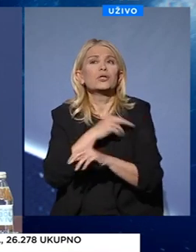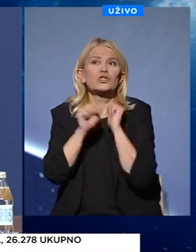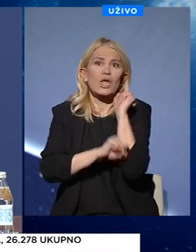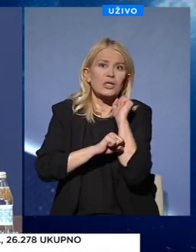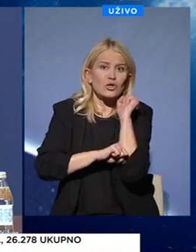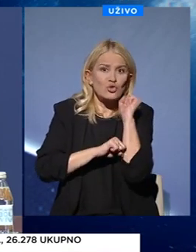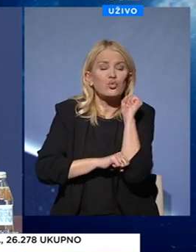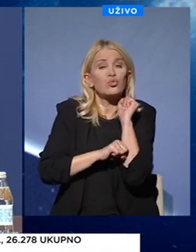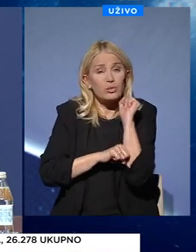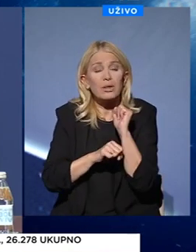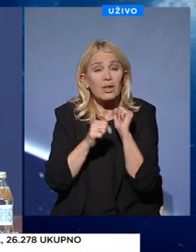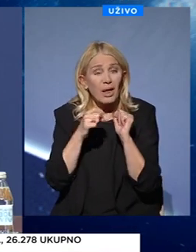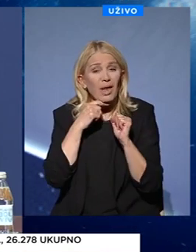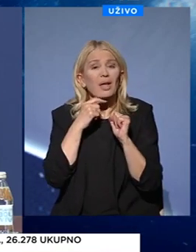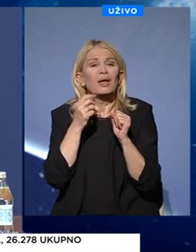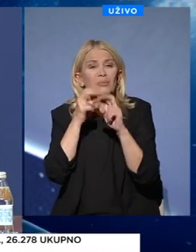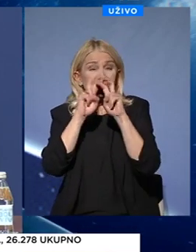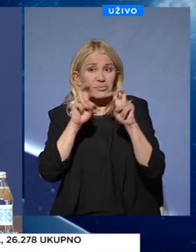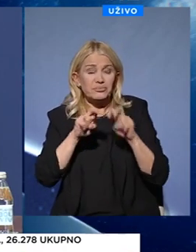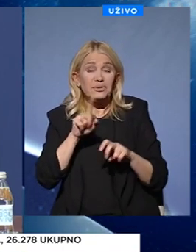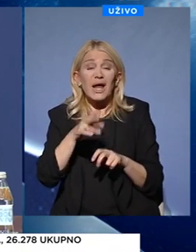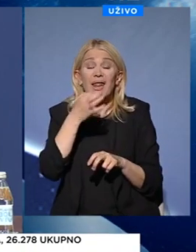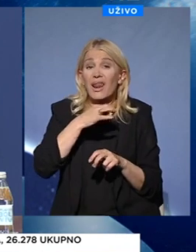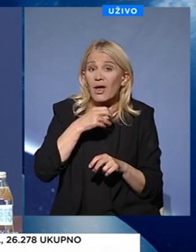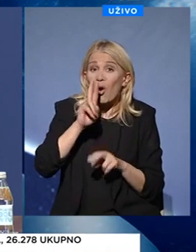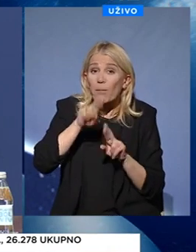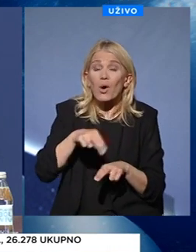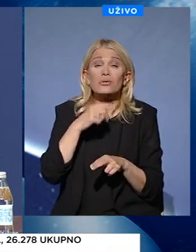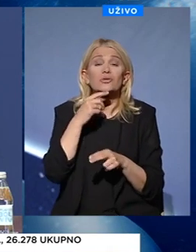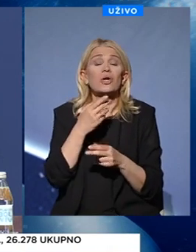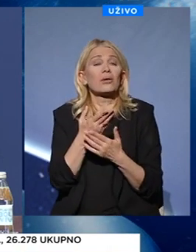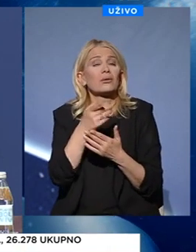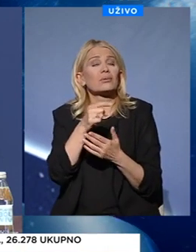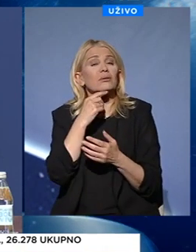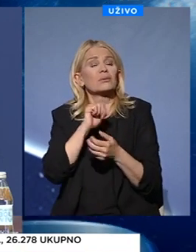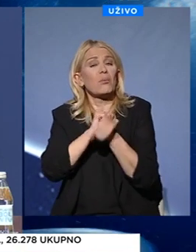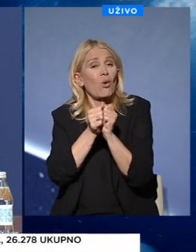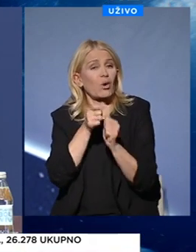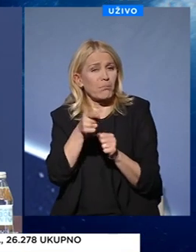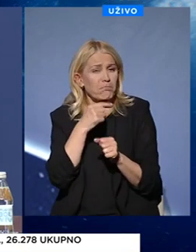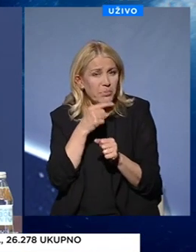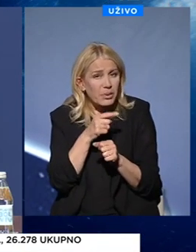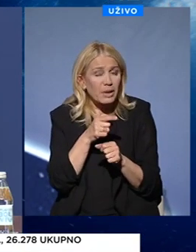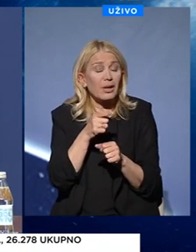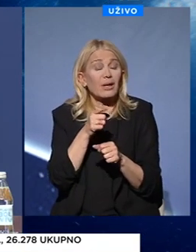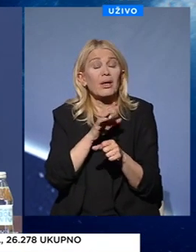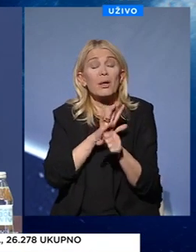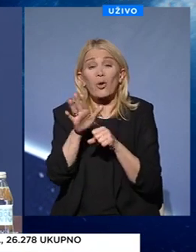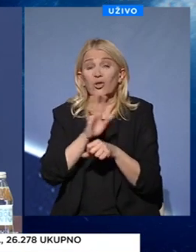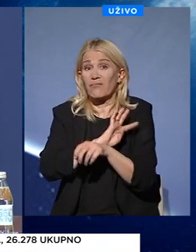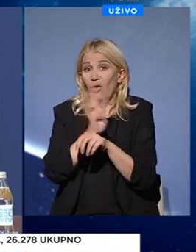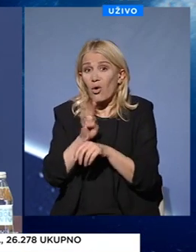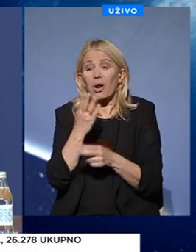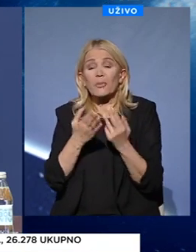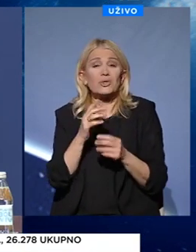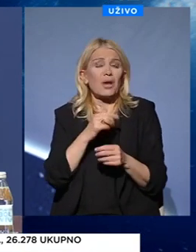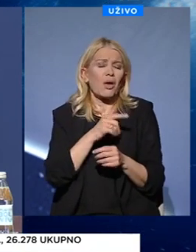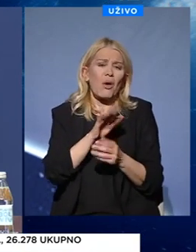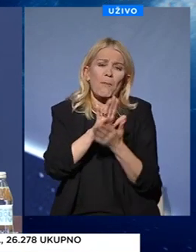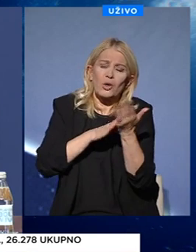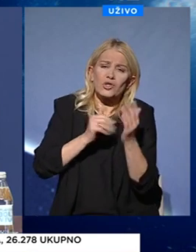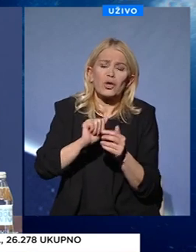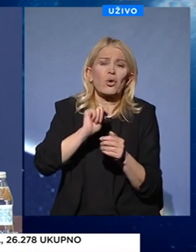kliničkih studija koje imaju za cilj da dokažu da li lekovi uopšte imaju bilo kako efikasnost su u različitim fazama, neki su u fazi 1, neki u fazi 2, neki